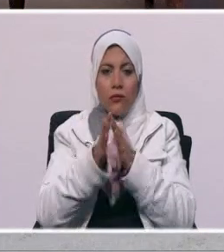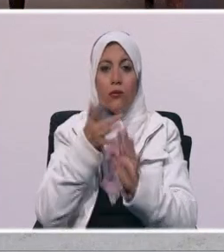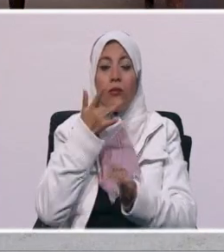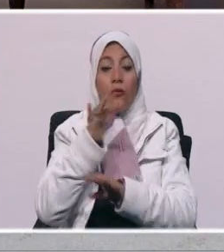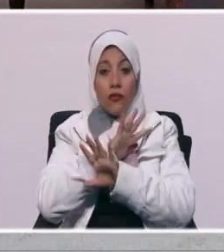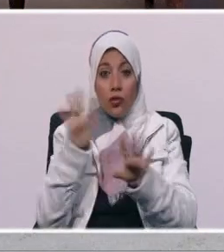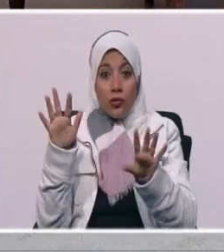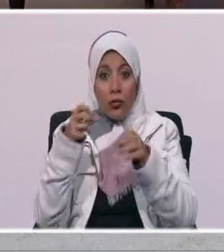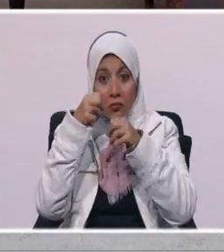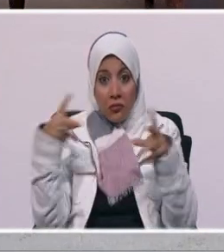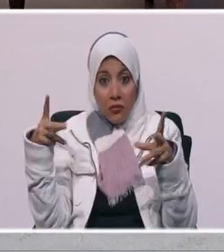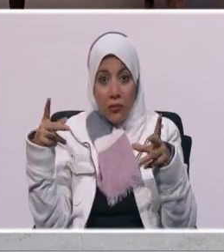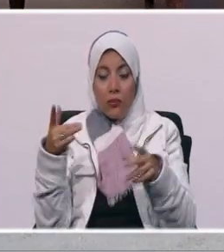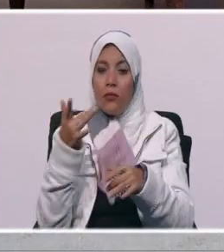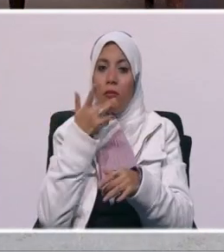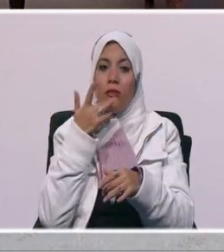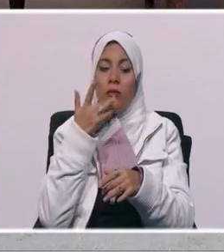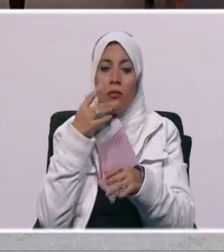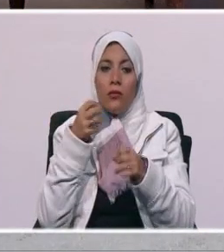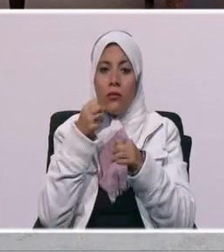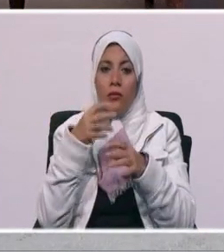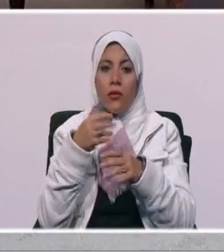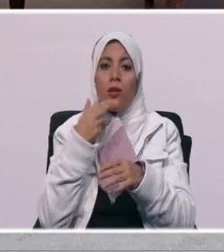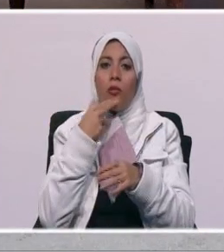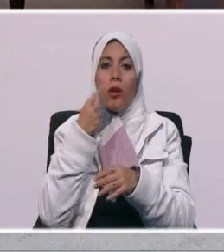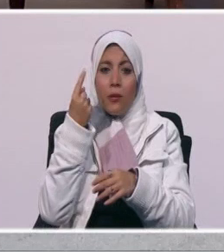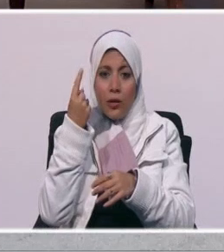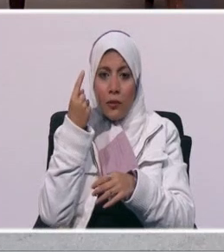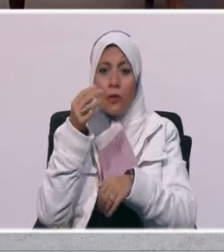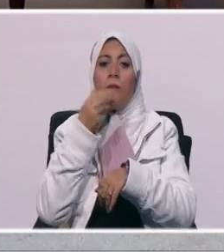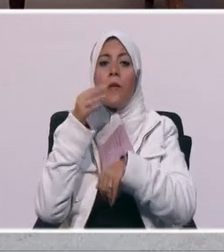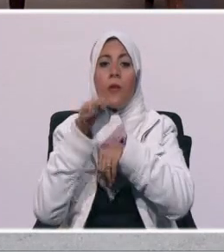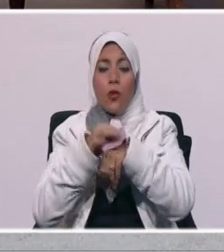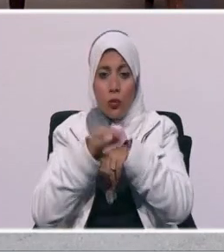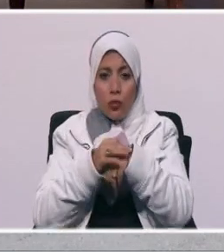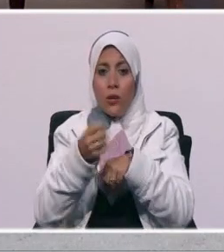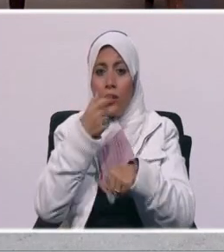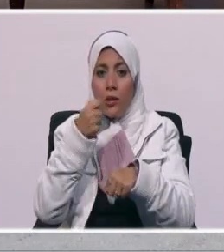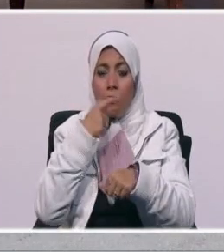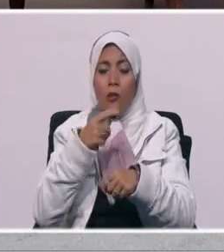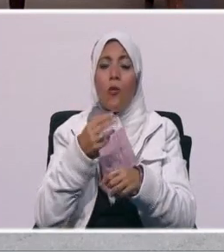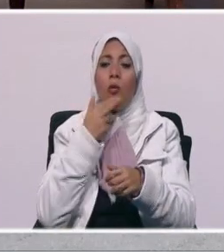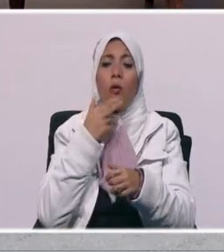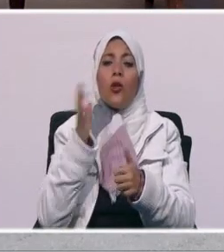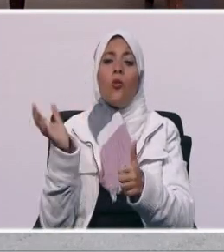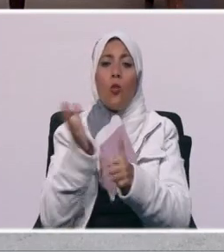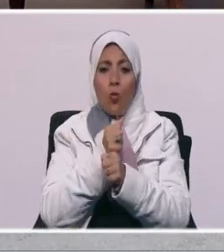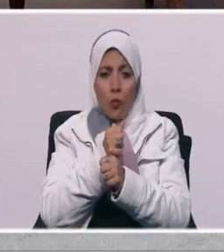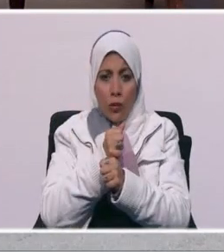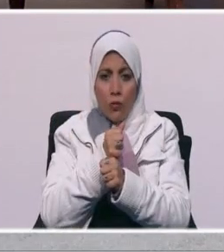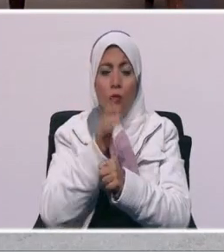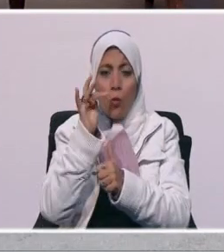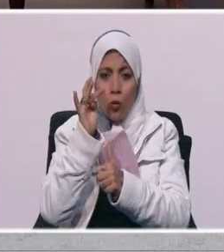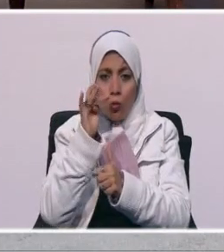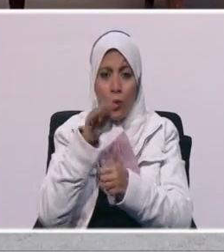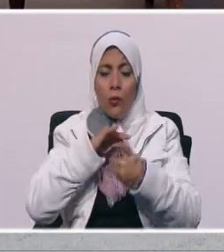خالص؟ خالص، كان بس الصيدلي بتاعي ومراته ربنا يحميهم ويخليهم، فعلا